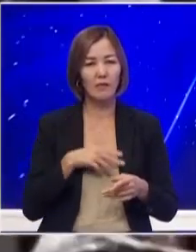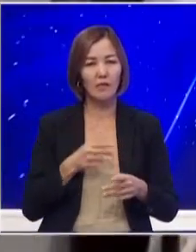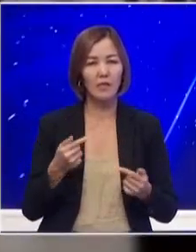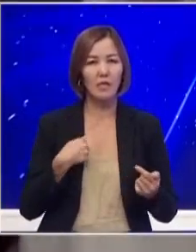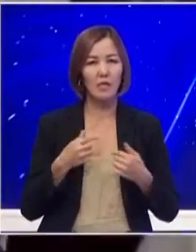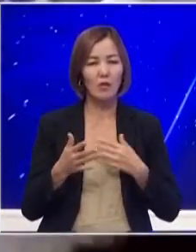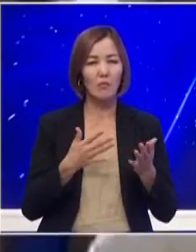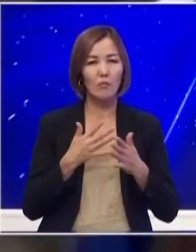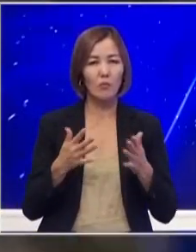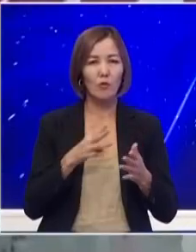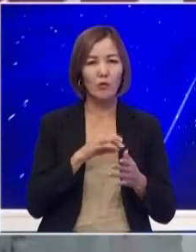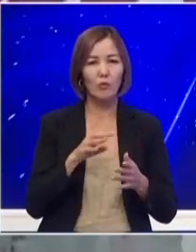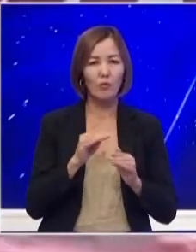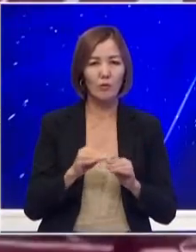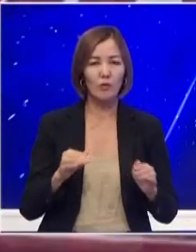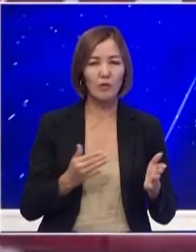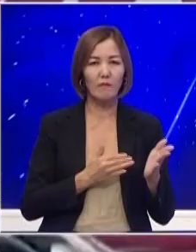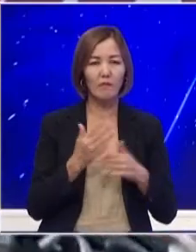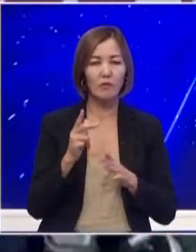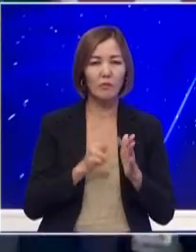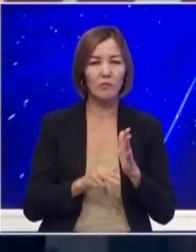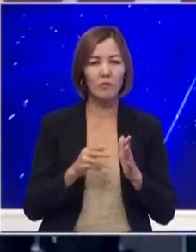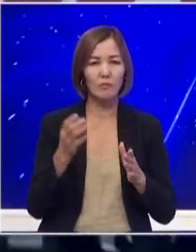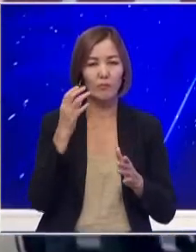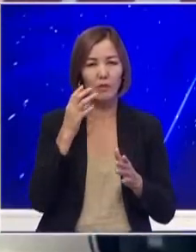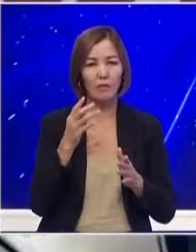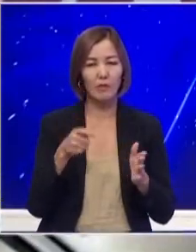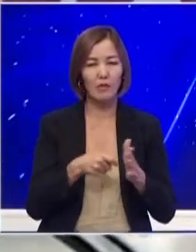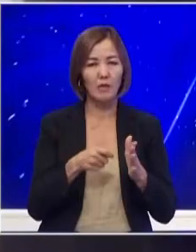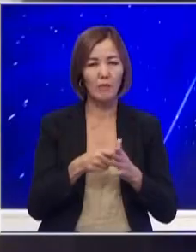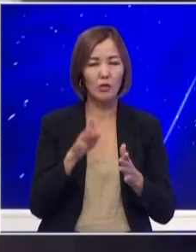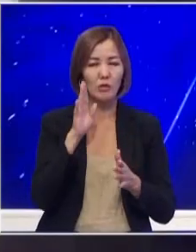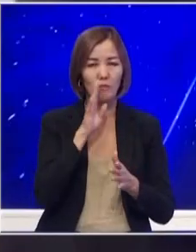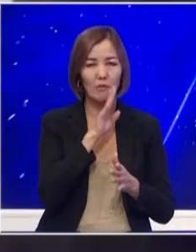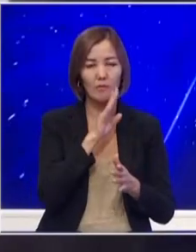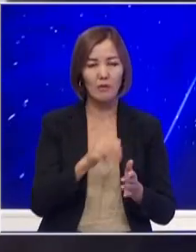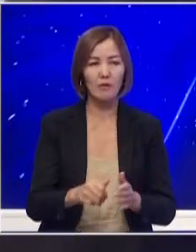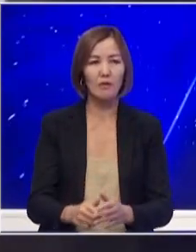страдает более 3 миллионов детей и свыше 800 тысяч беременных и кормящих матерей.